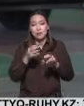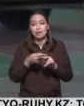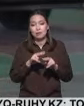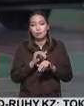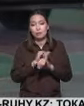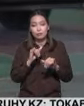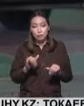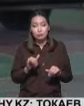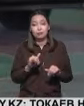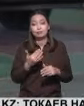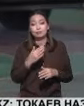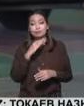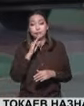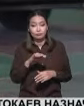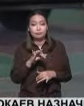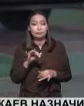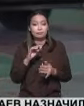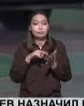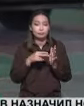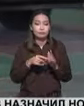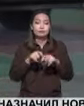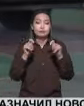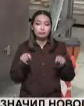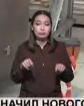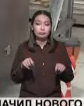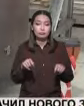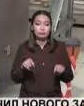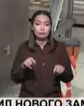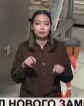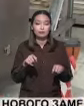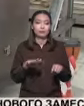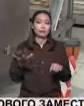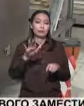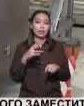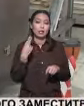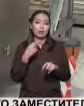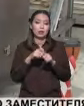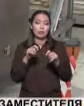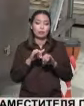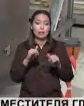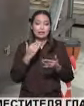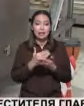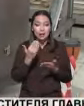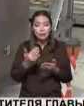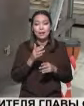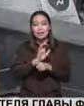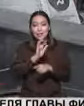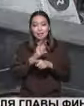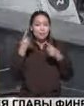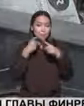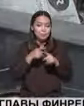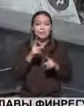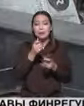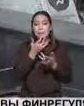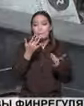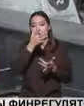на Кавказ и в страны Центральной Азии. По информации Казахстанского центра индустрии и экспорта, за последние